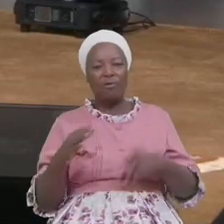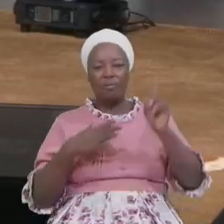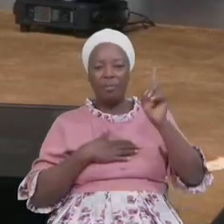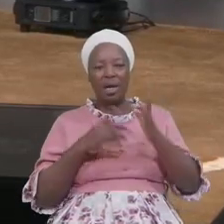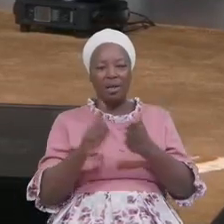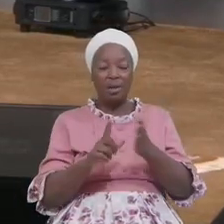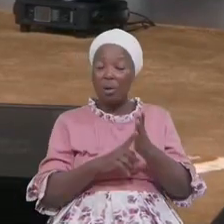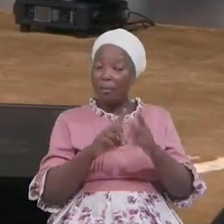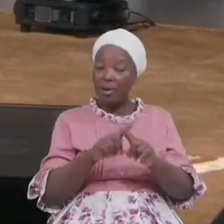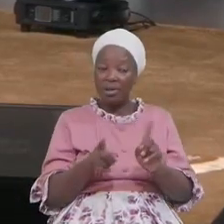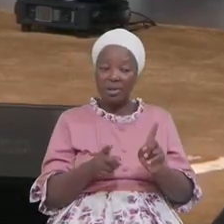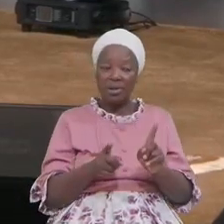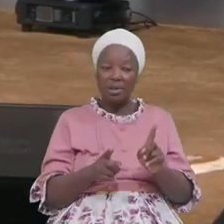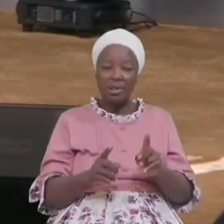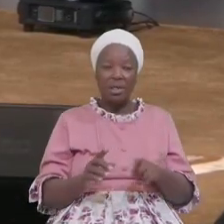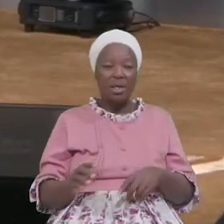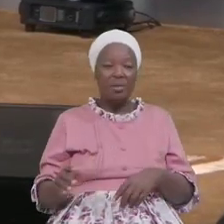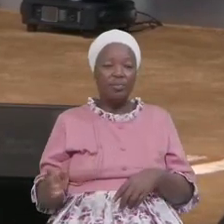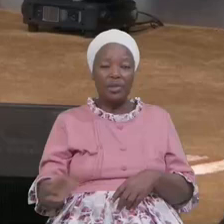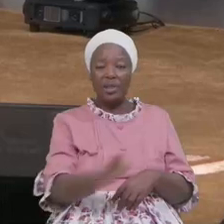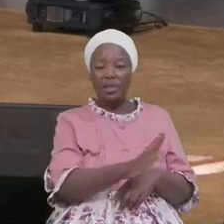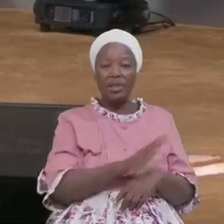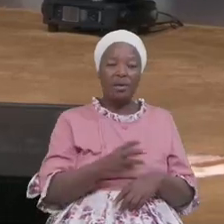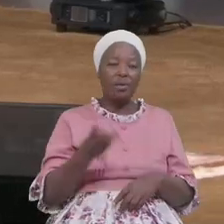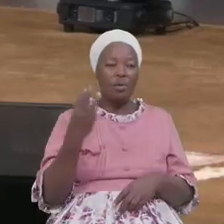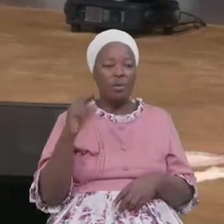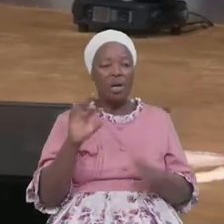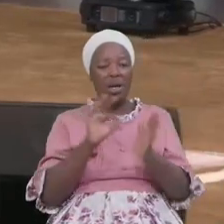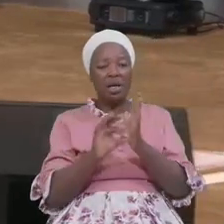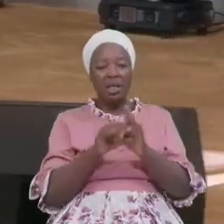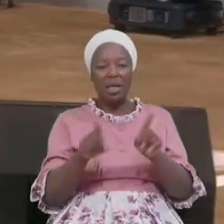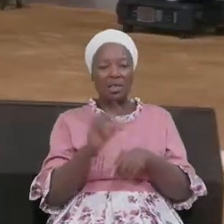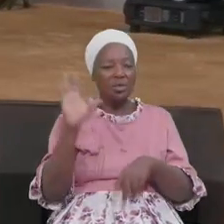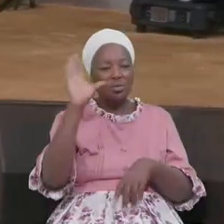sont regardées comme quelque chose d'étranger.